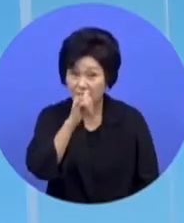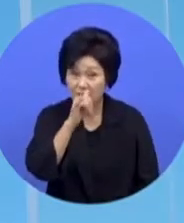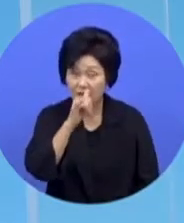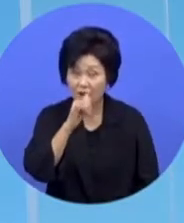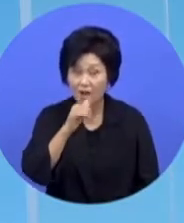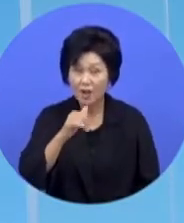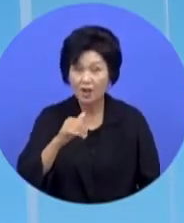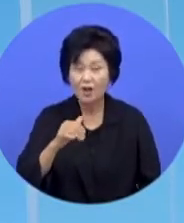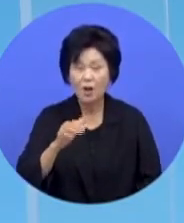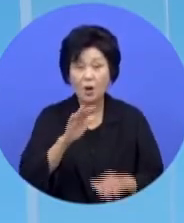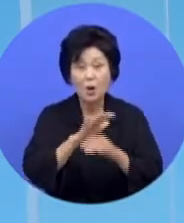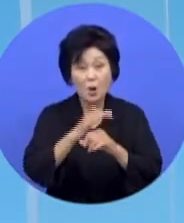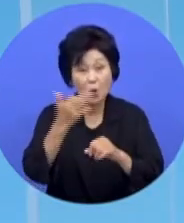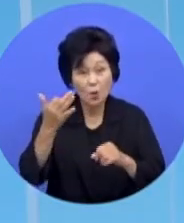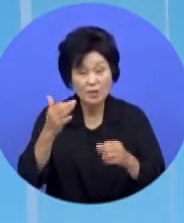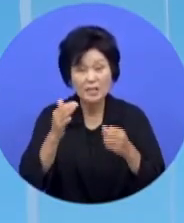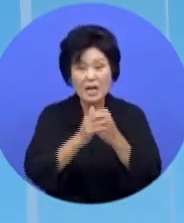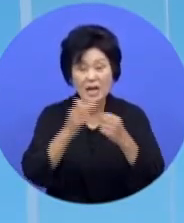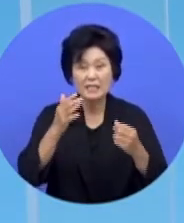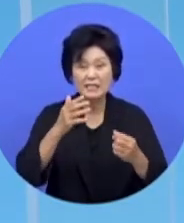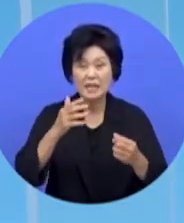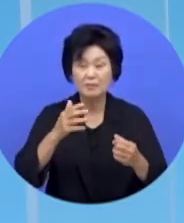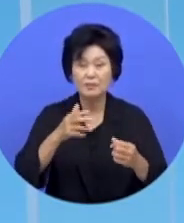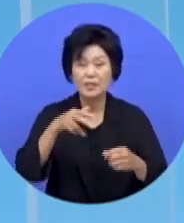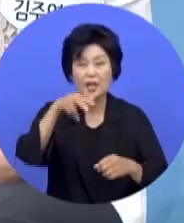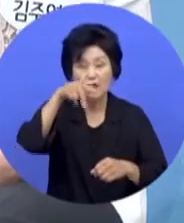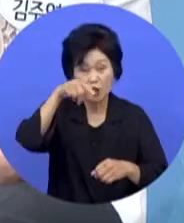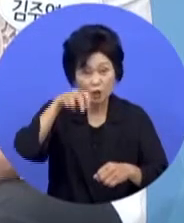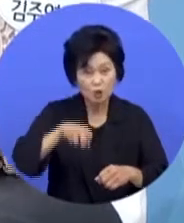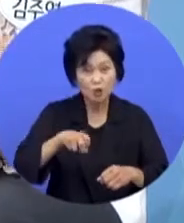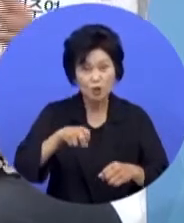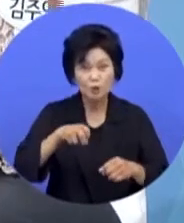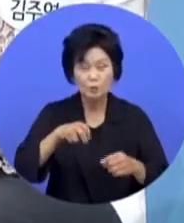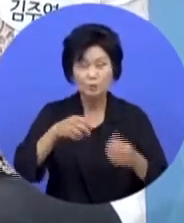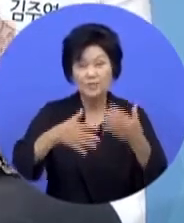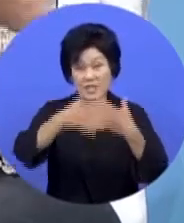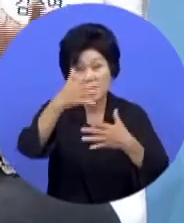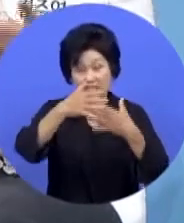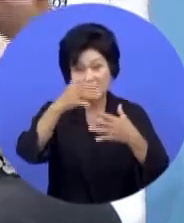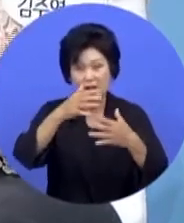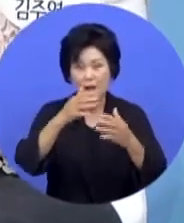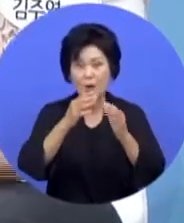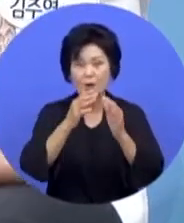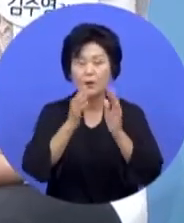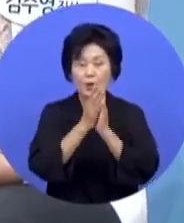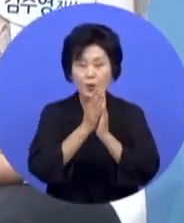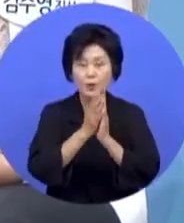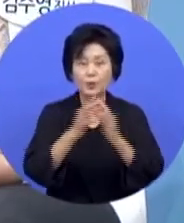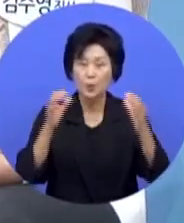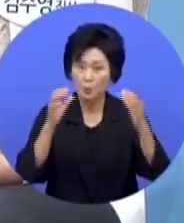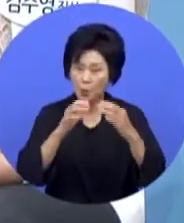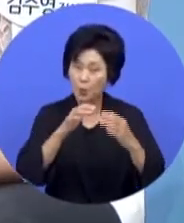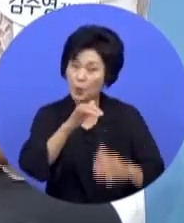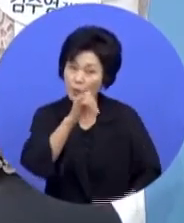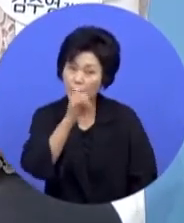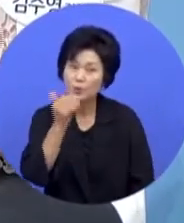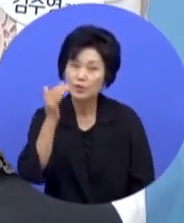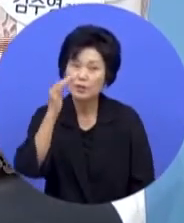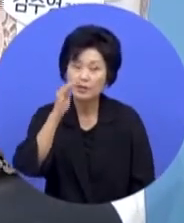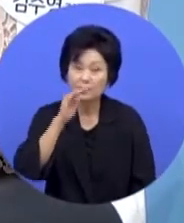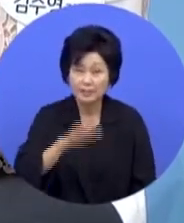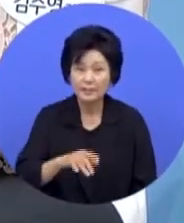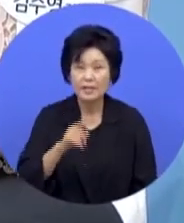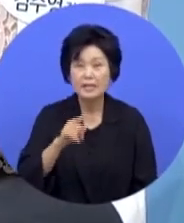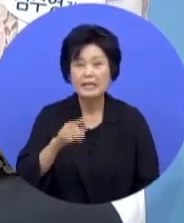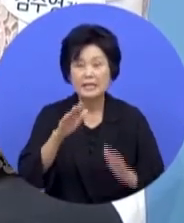비대면으로 코로나 때문에 줌으로 기도회를 하고 있어요. 어머님들께 자발적으로. 네. 근데 이제 그때 학교